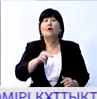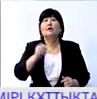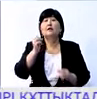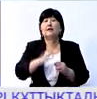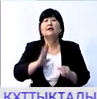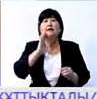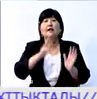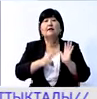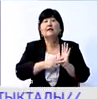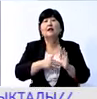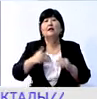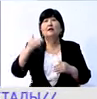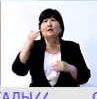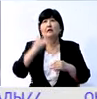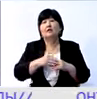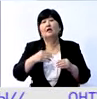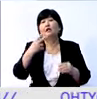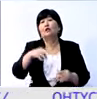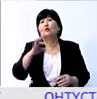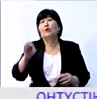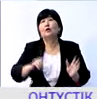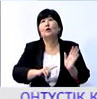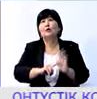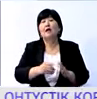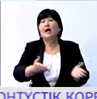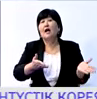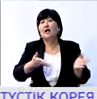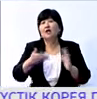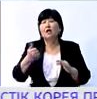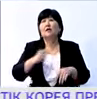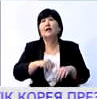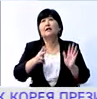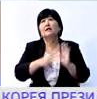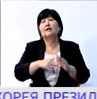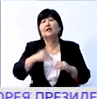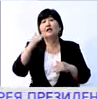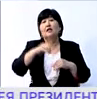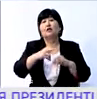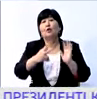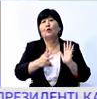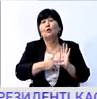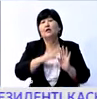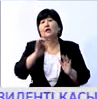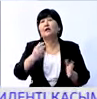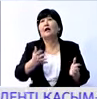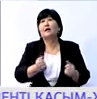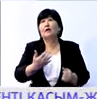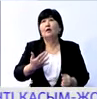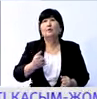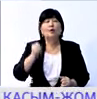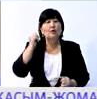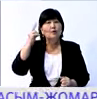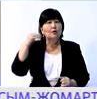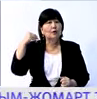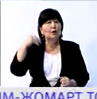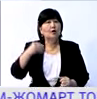сағат 8-ден кешкі 20:00-ге дейін. Ал шақыртулар сағат 8-ден кешкі 18:00-ге дейін аламыз. Бізде түскі үзіліс деген